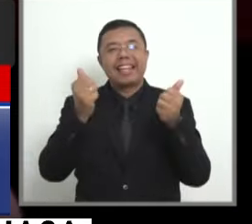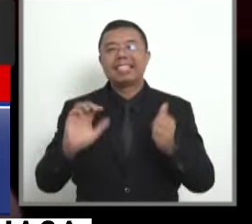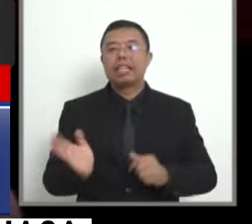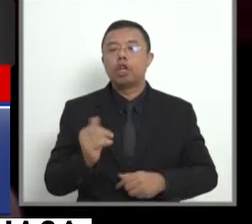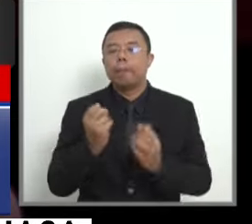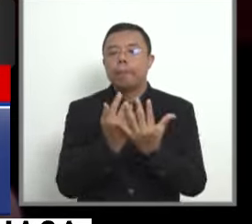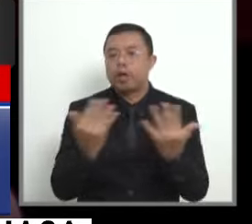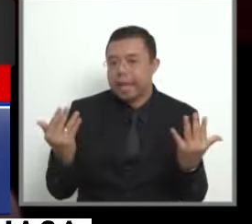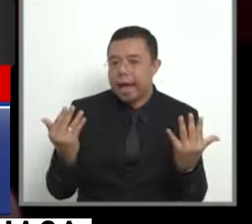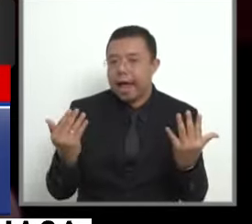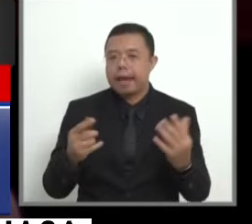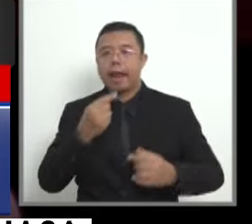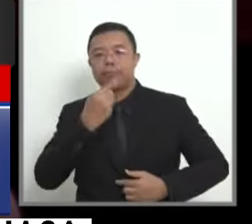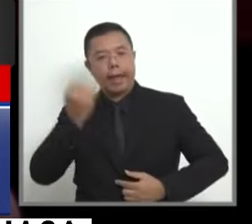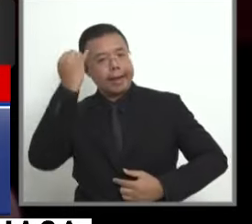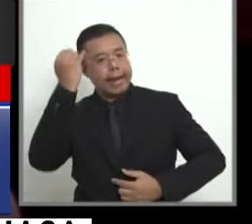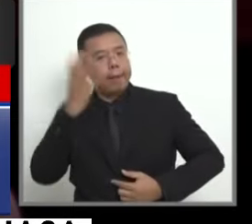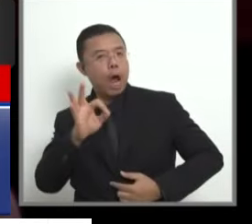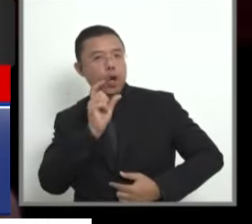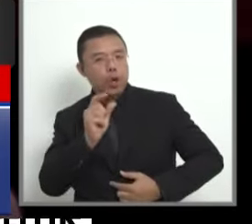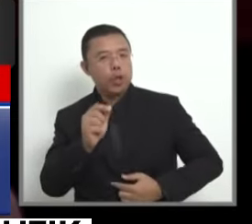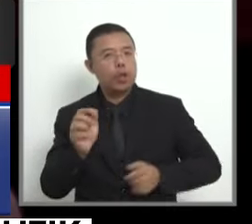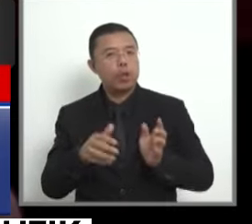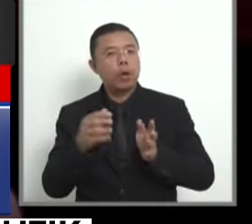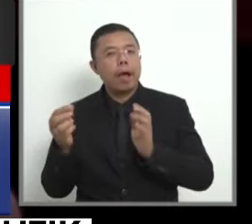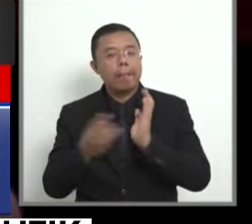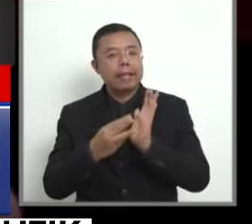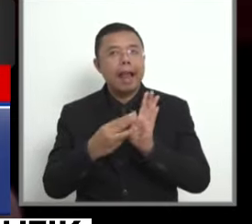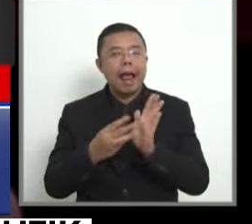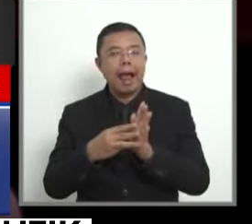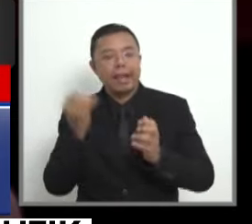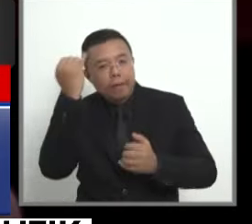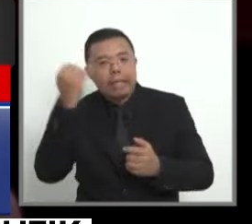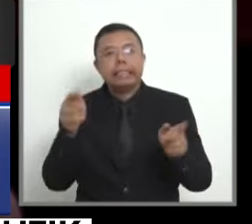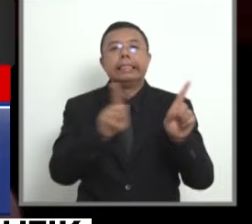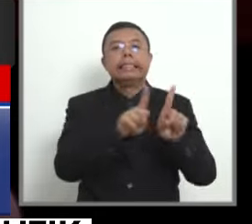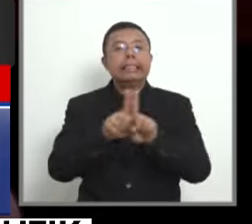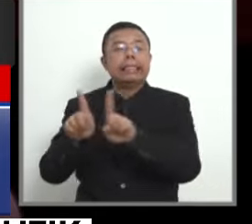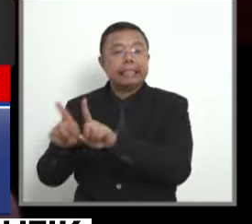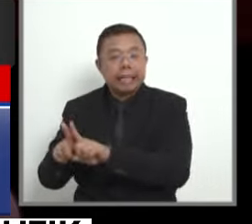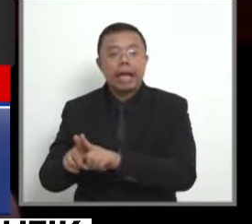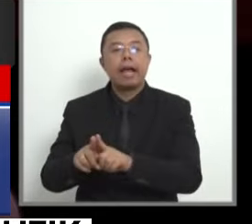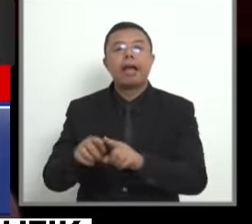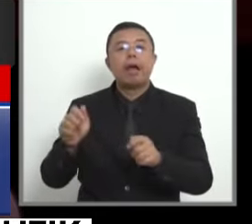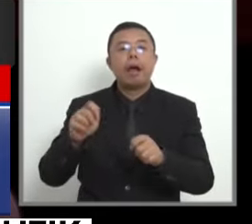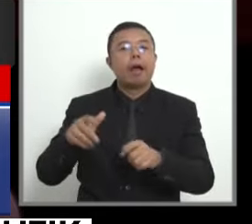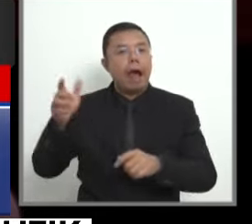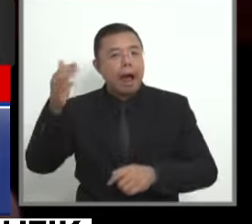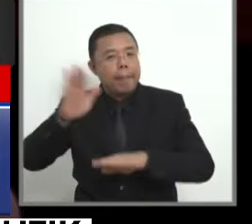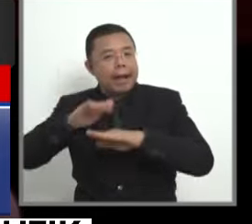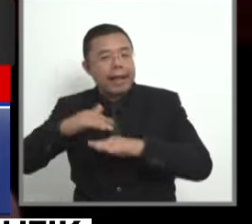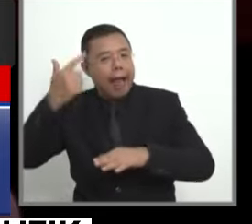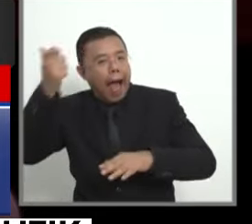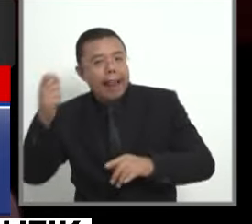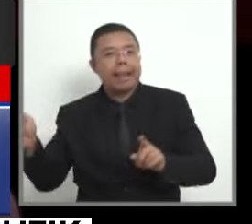inovasi di sektor teknologi informasi dengan cara pairing berpasangan mendatangkan pakar untuk bisa